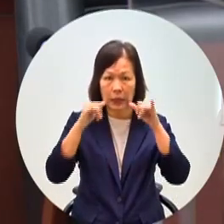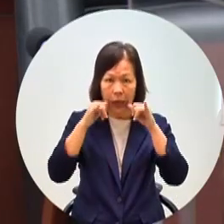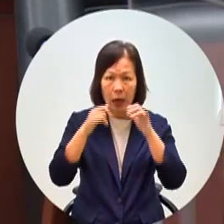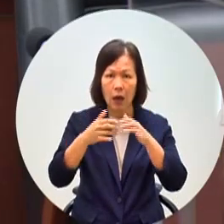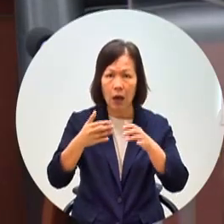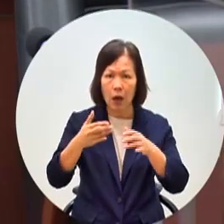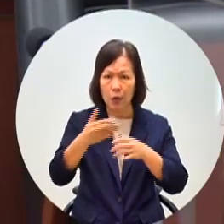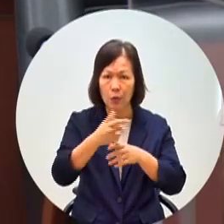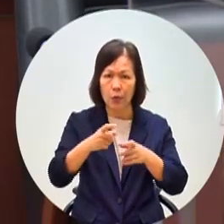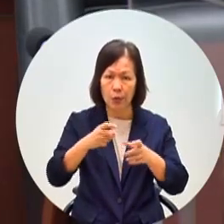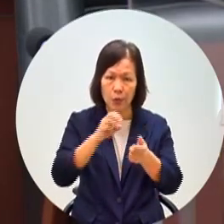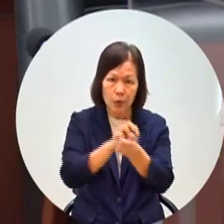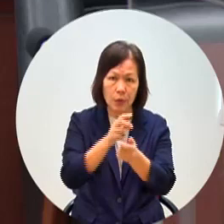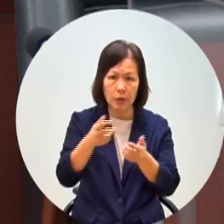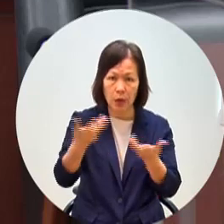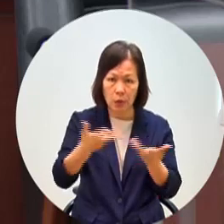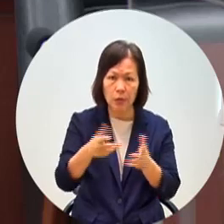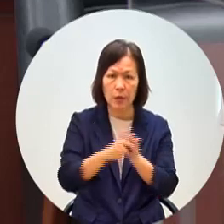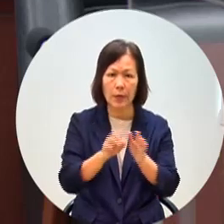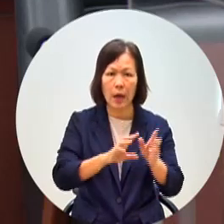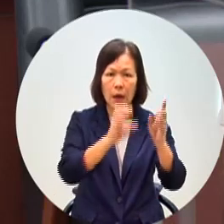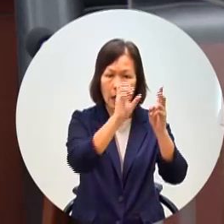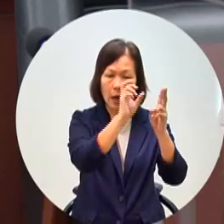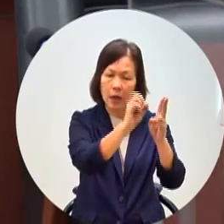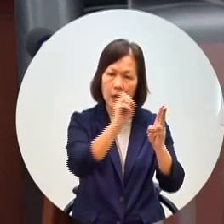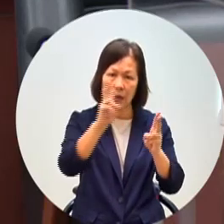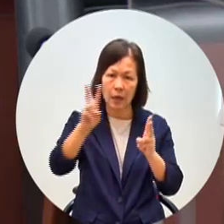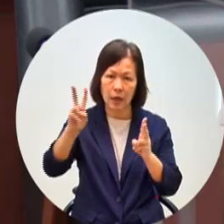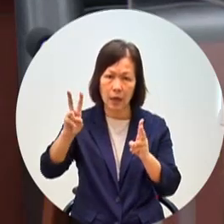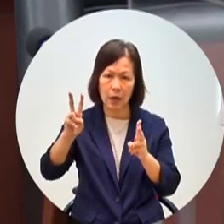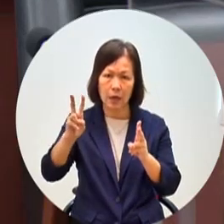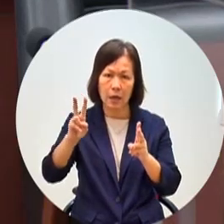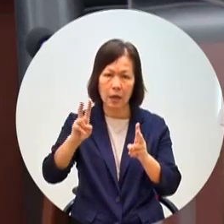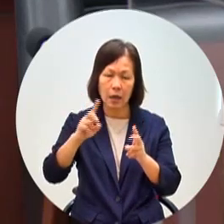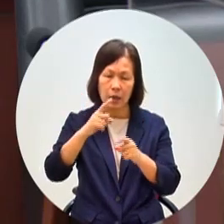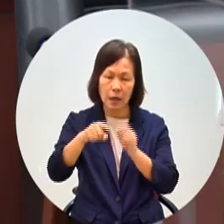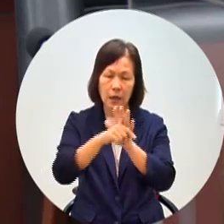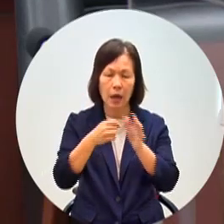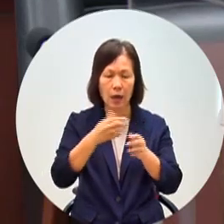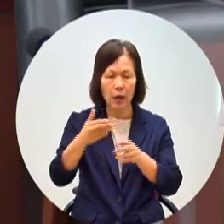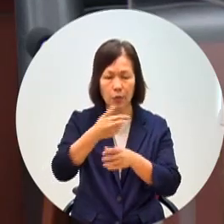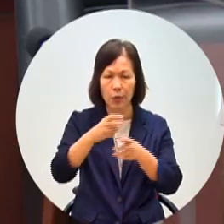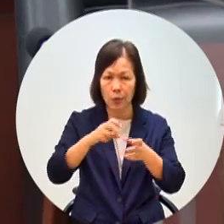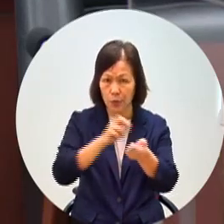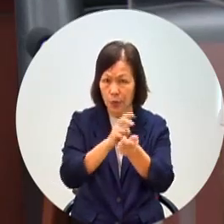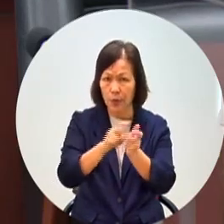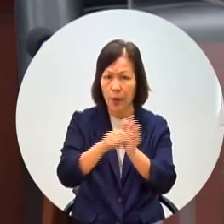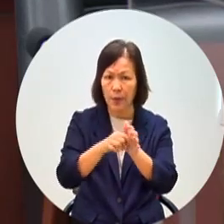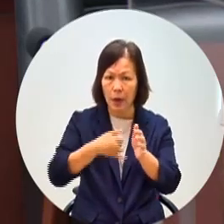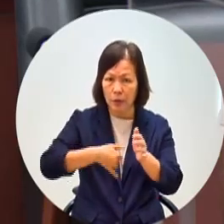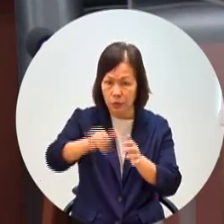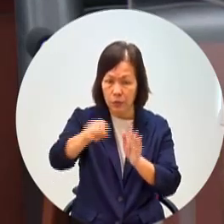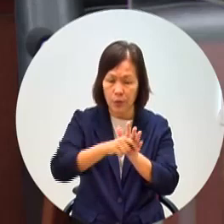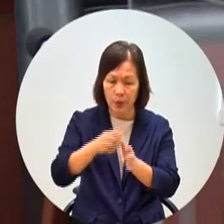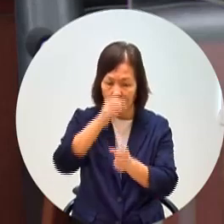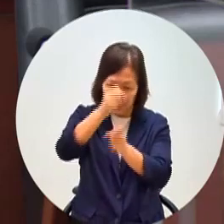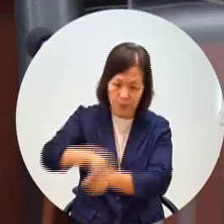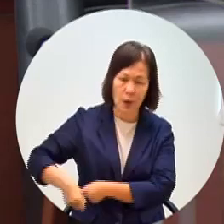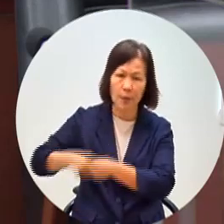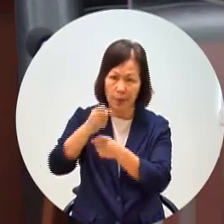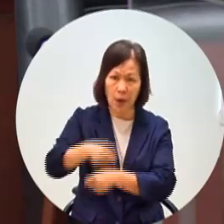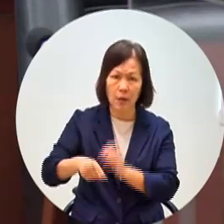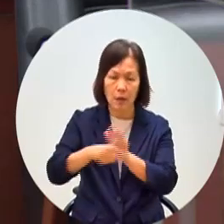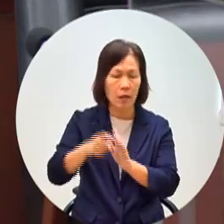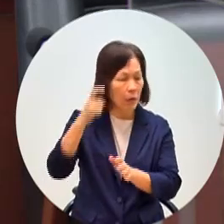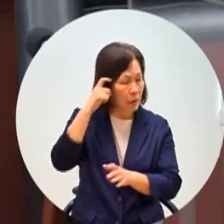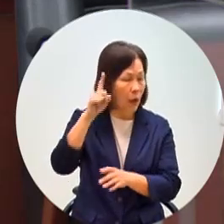题。你在看，现在2022年了，我们现在的渔温，它进出要用竹筏，大家可能想象不